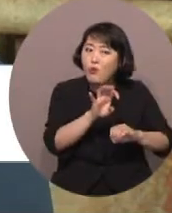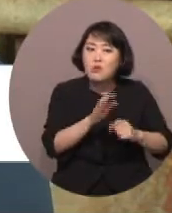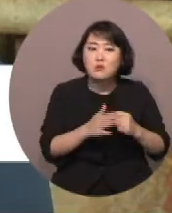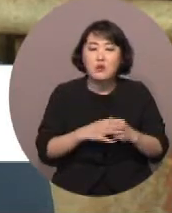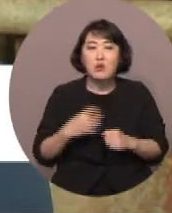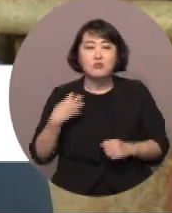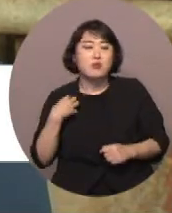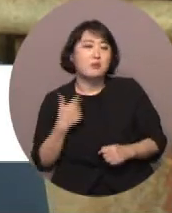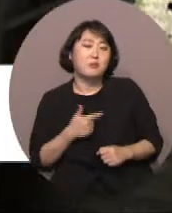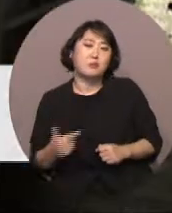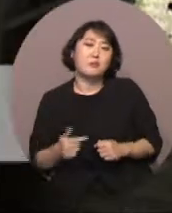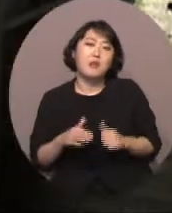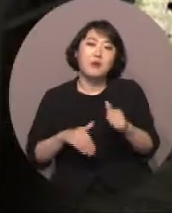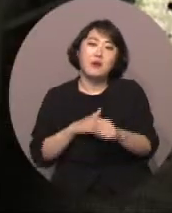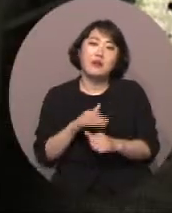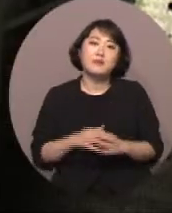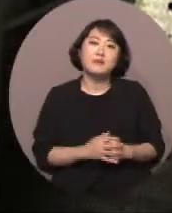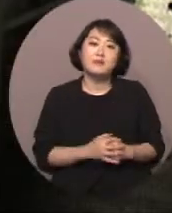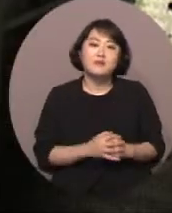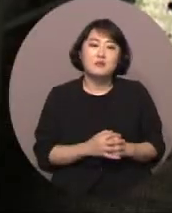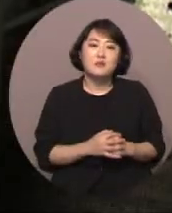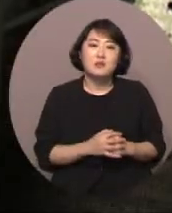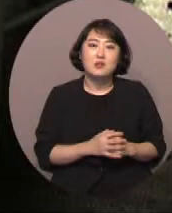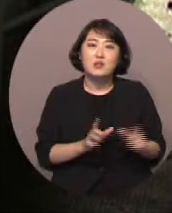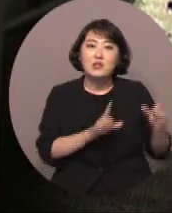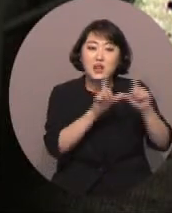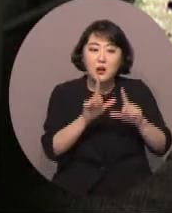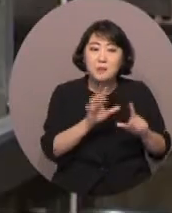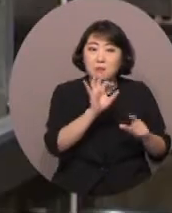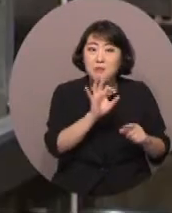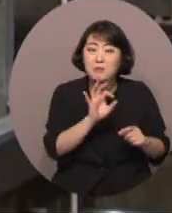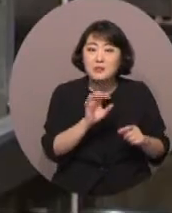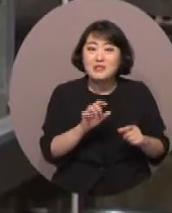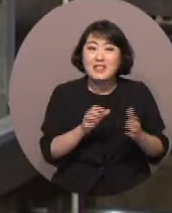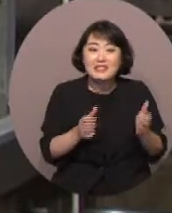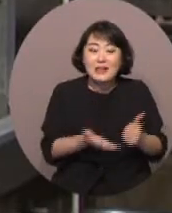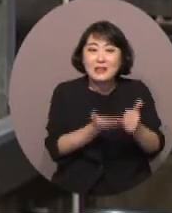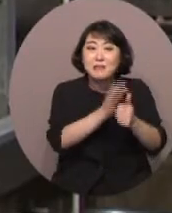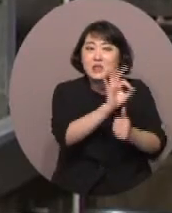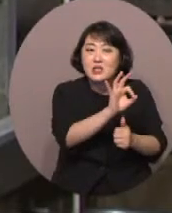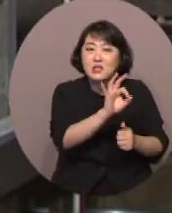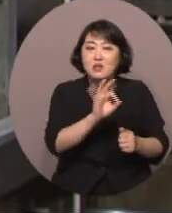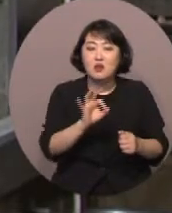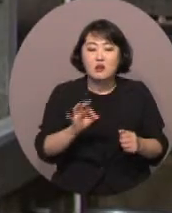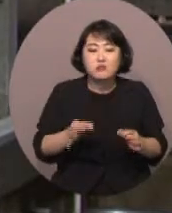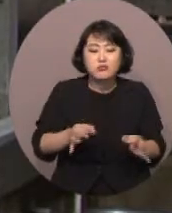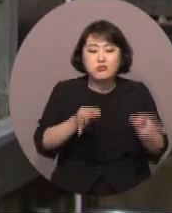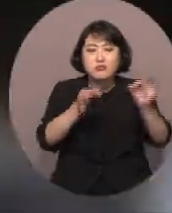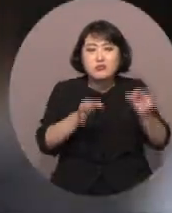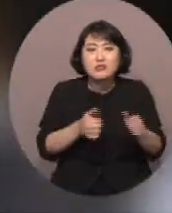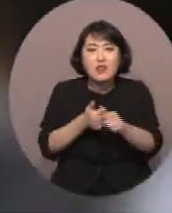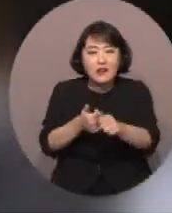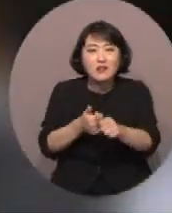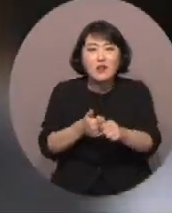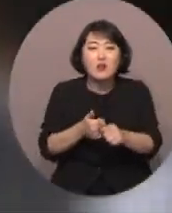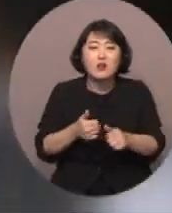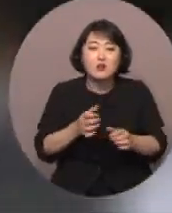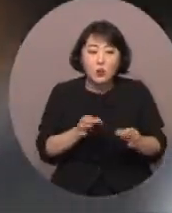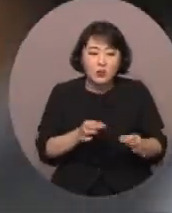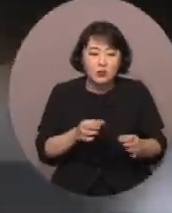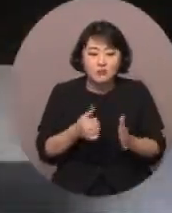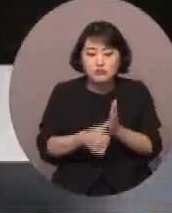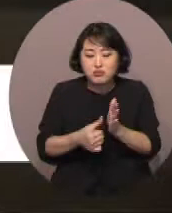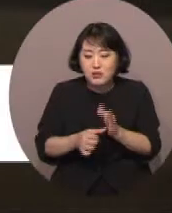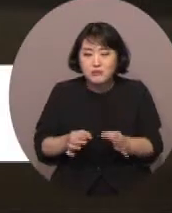지금 상황이죠. 생산비에 연동되는 원유 가격 연동제에 따라 납품가 인상이 절실하지만 올해는